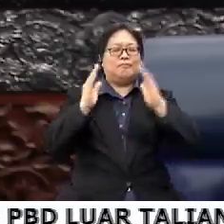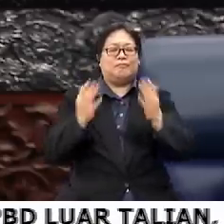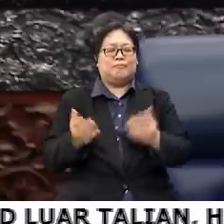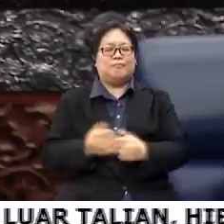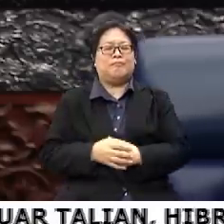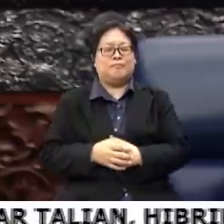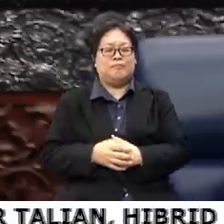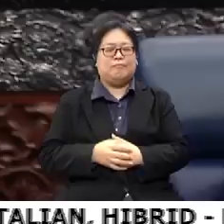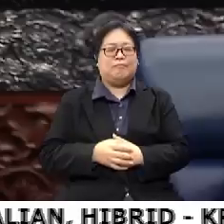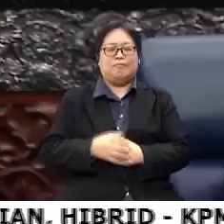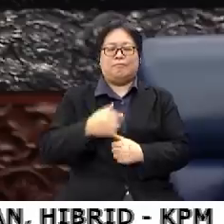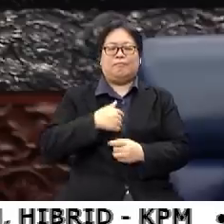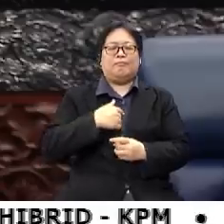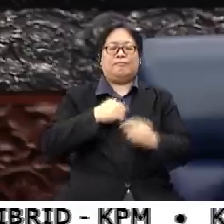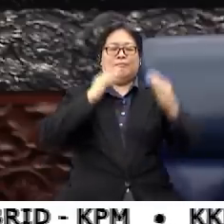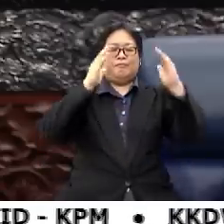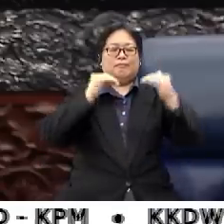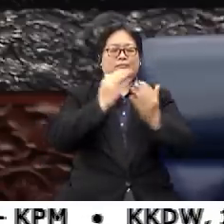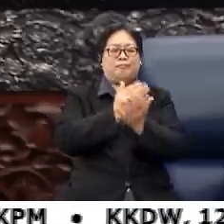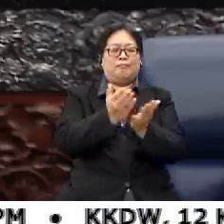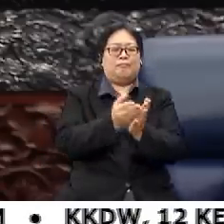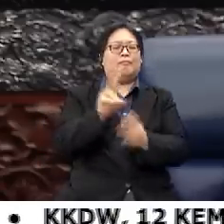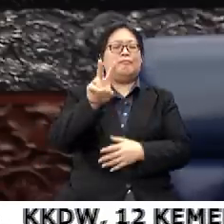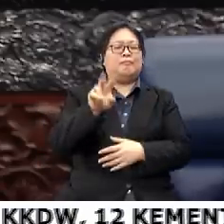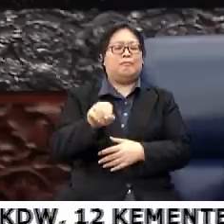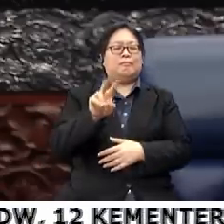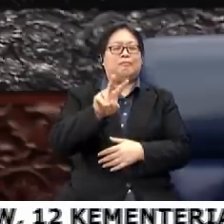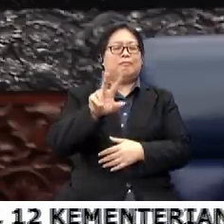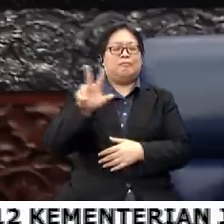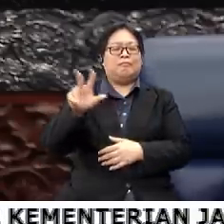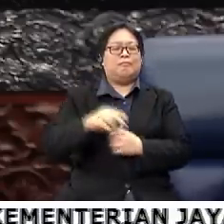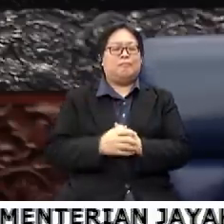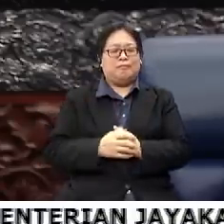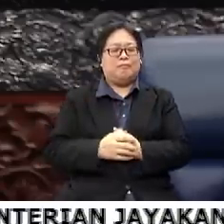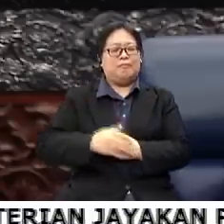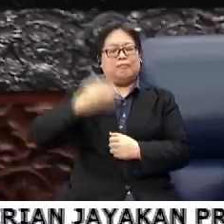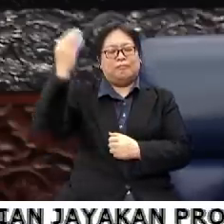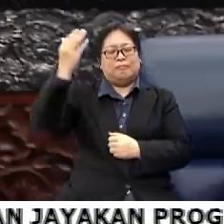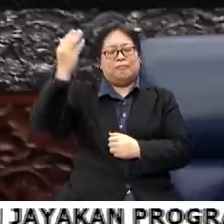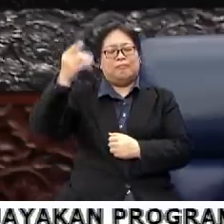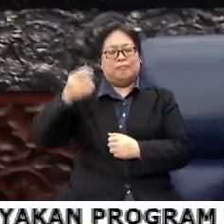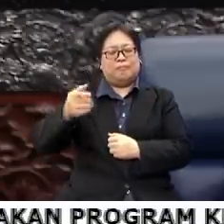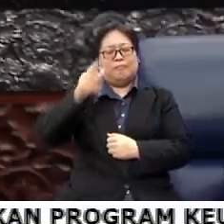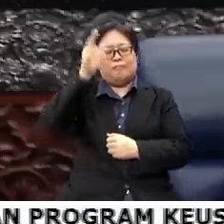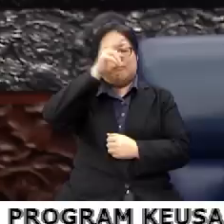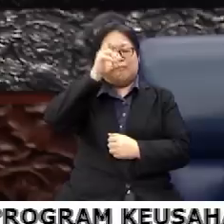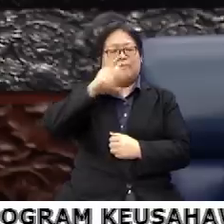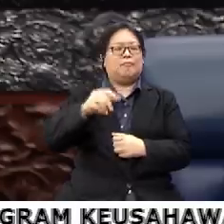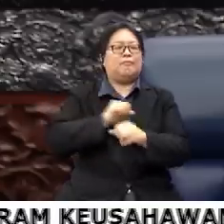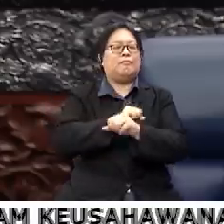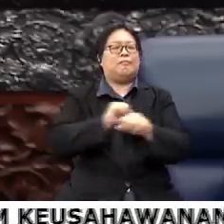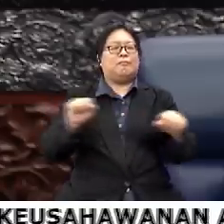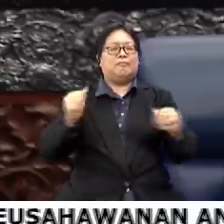kita. Saya berharap dalam bajet 2023 yang akan dibentangkan nanti, kerajaan akan